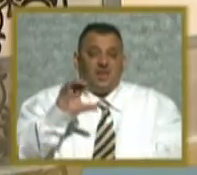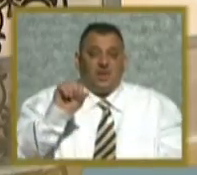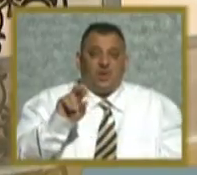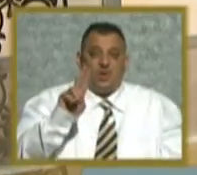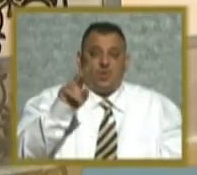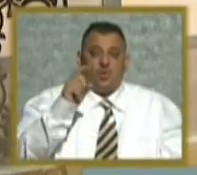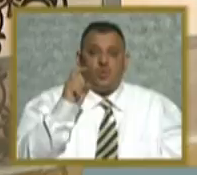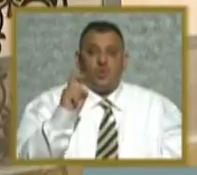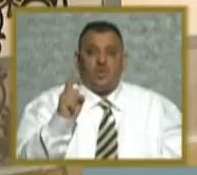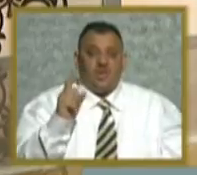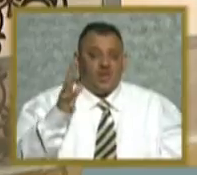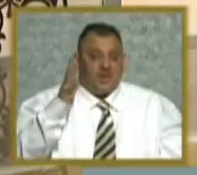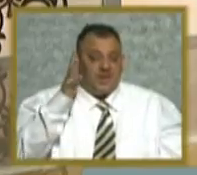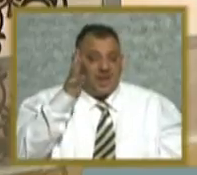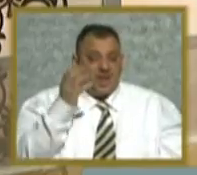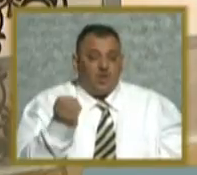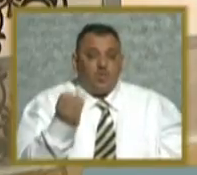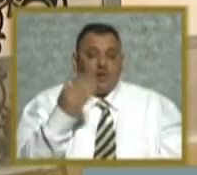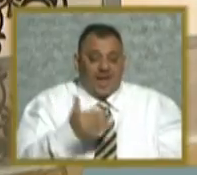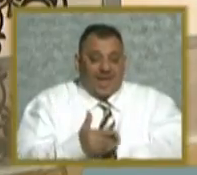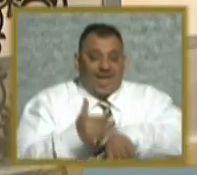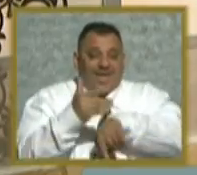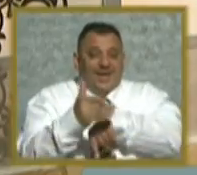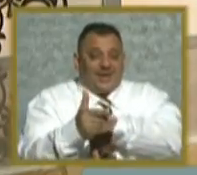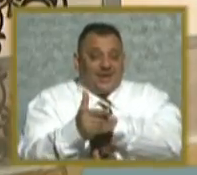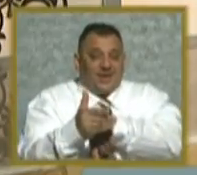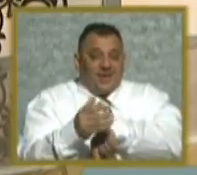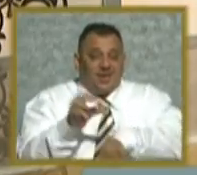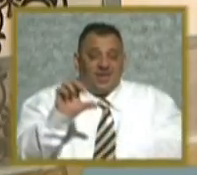آخره علشان أبقى أصلي الفجر. أي.